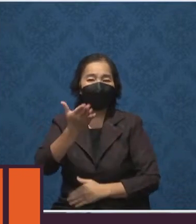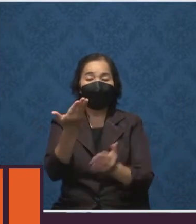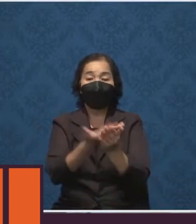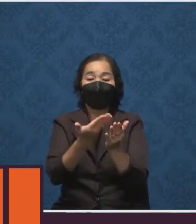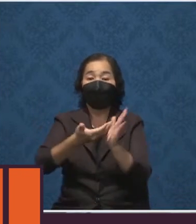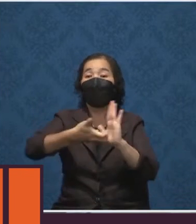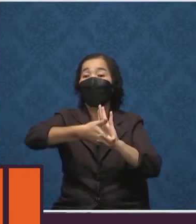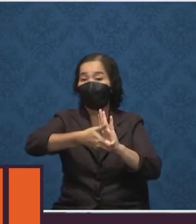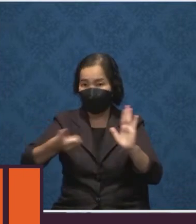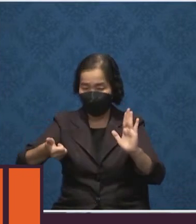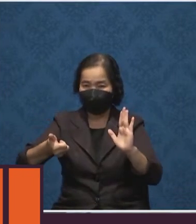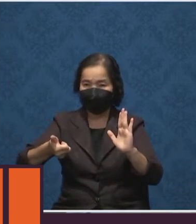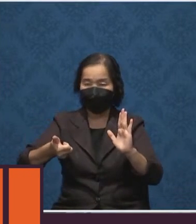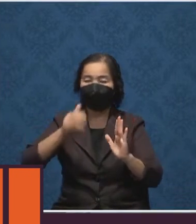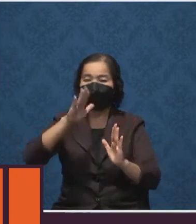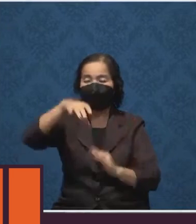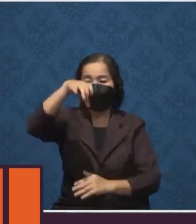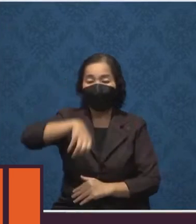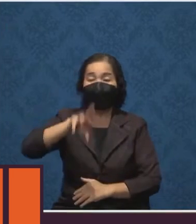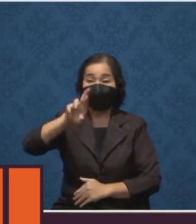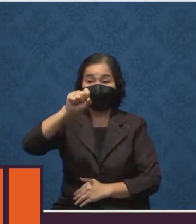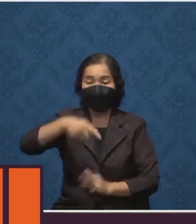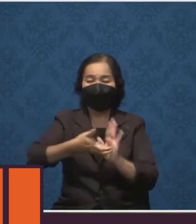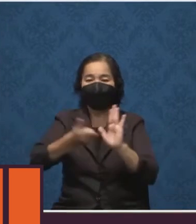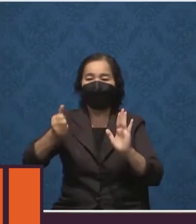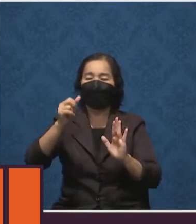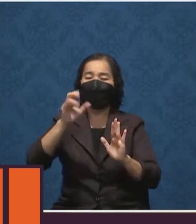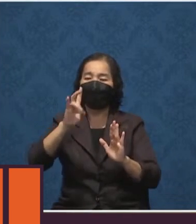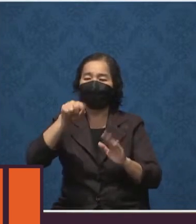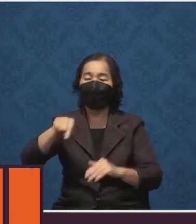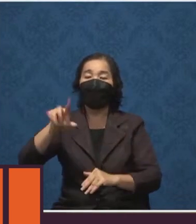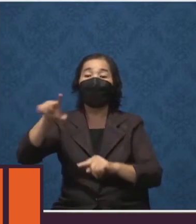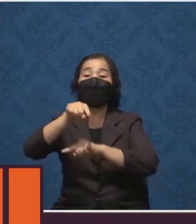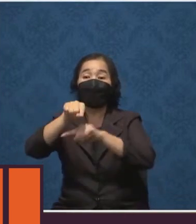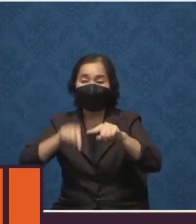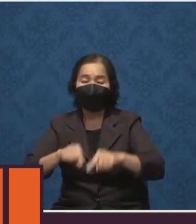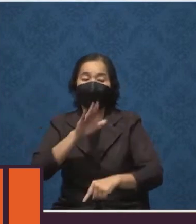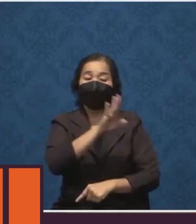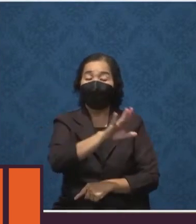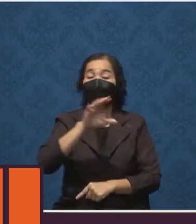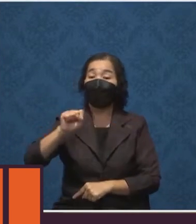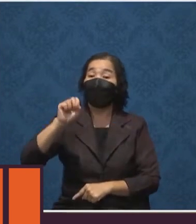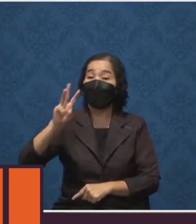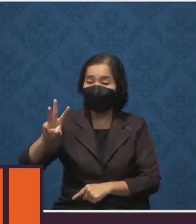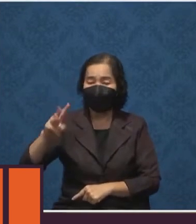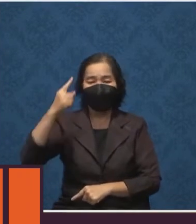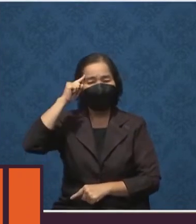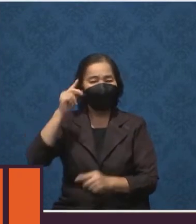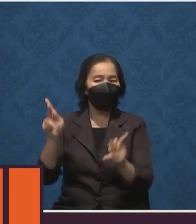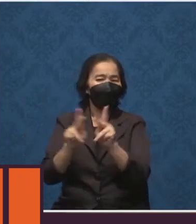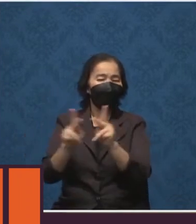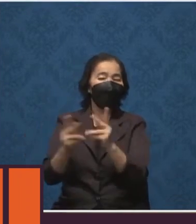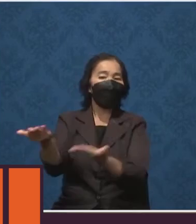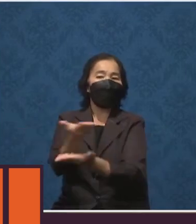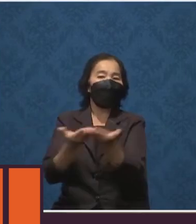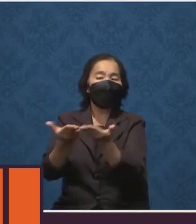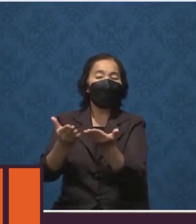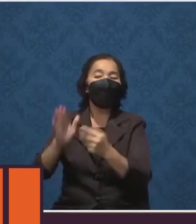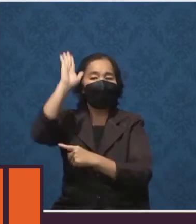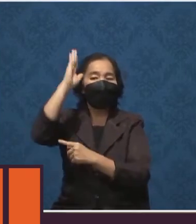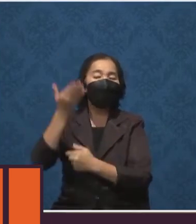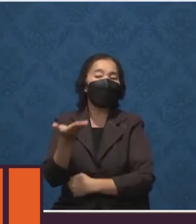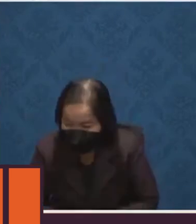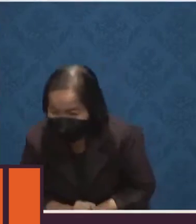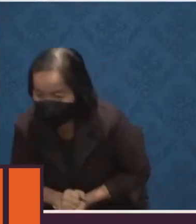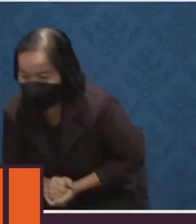ดในส่วนของรัฐสภา 107.5แตใสวของทสอวอร์เด๋ท่านกรรธการพลิจะไดพูดกัต่ไปครับ